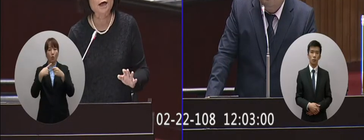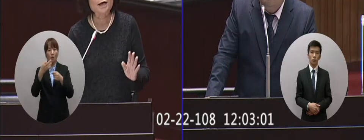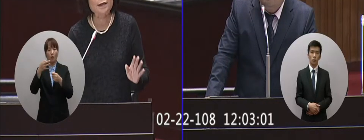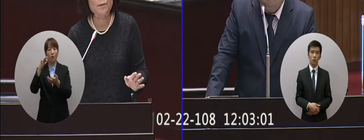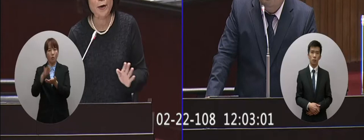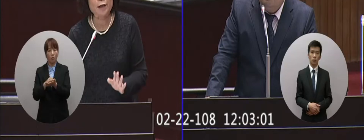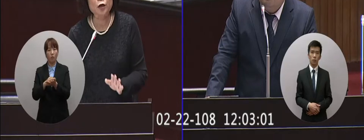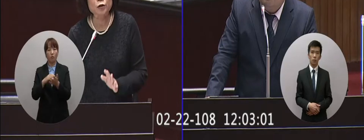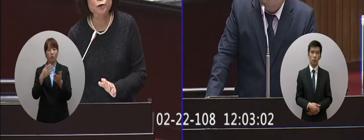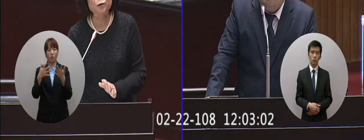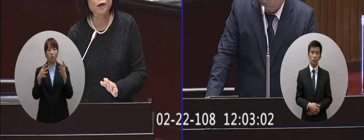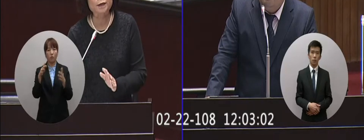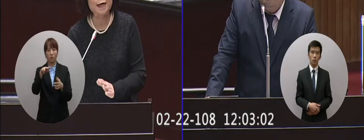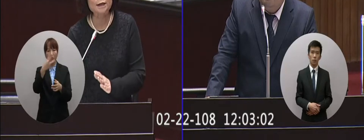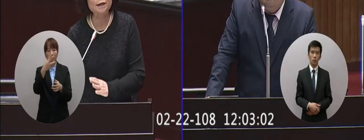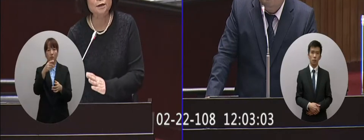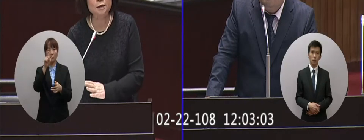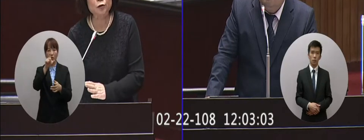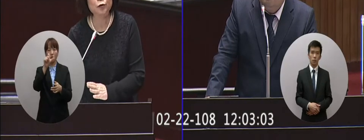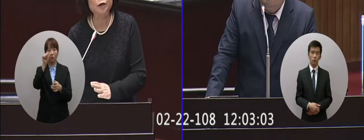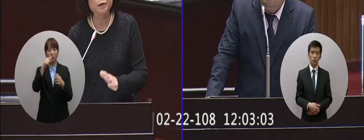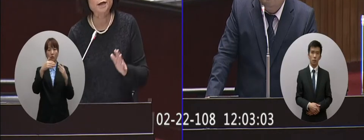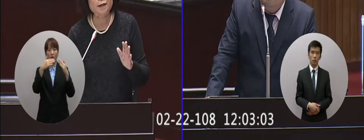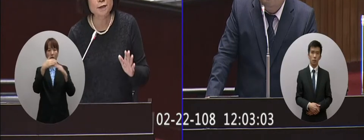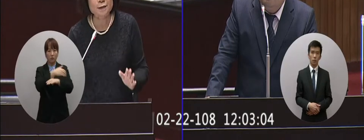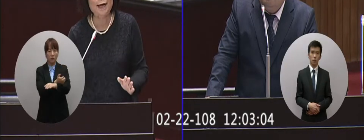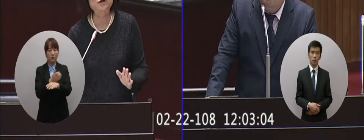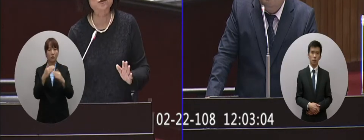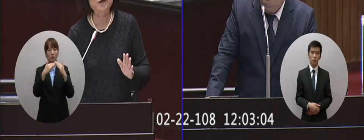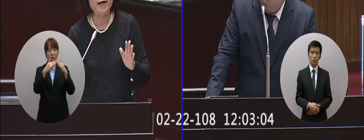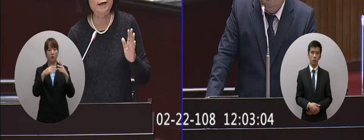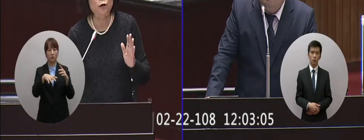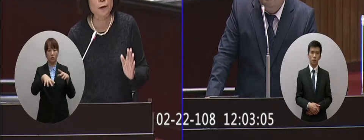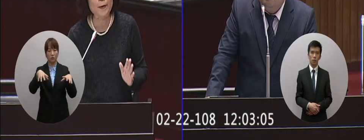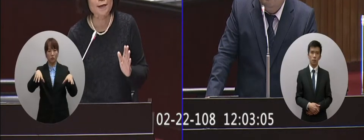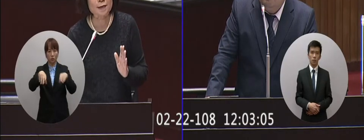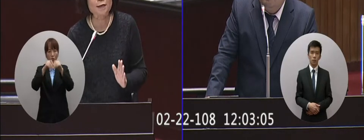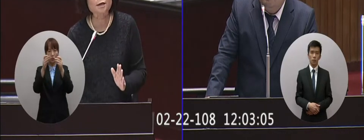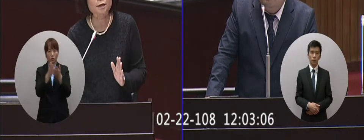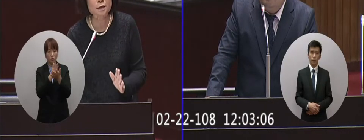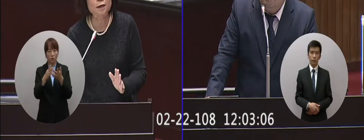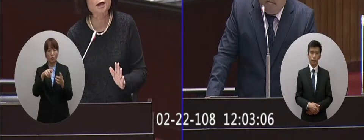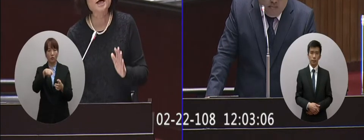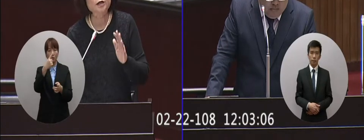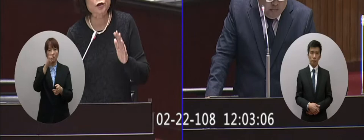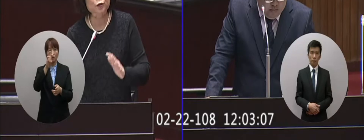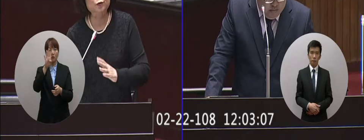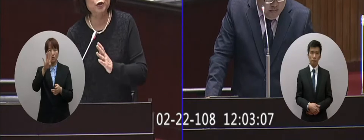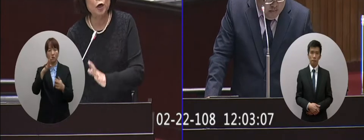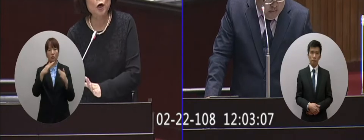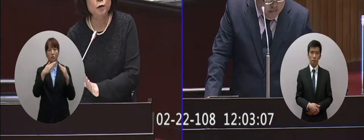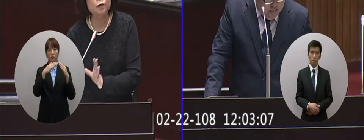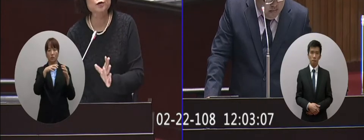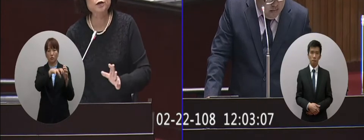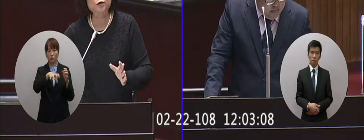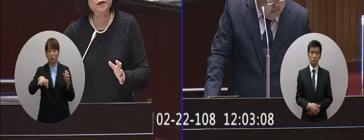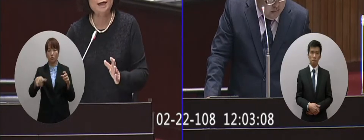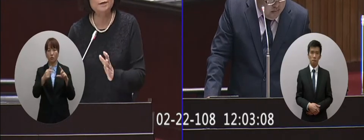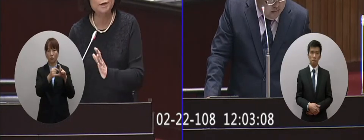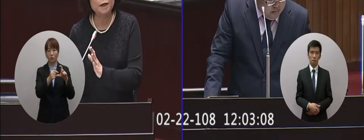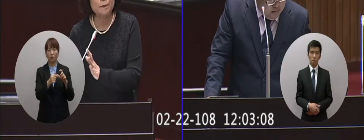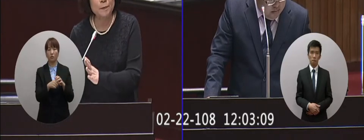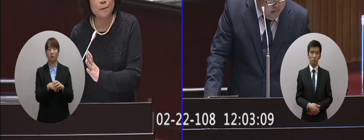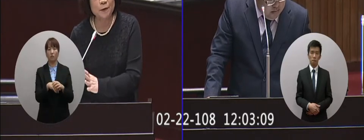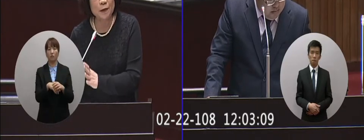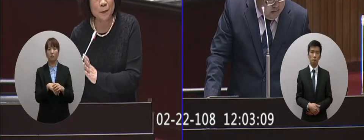低的，365个乡镇市区里面先筛出来有134个是属于，就是说